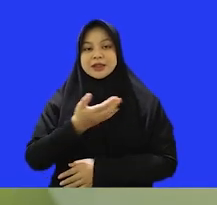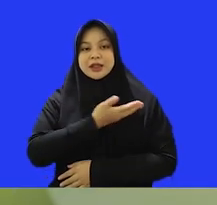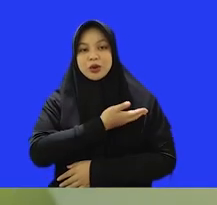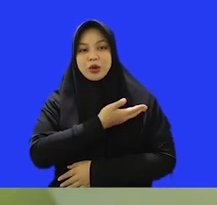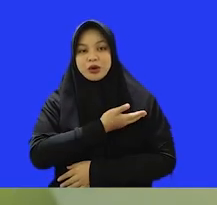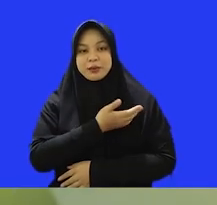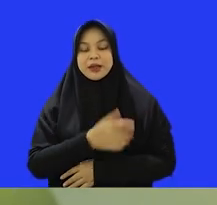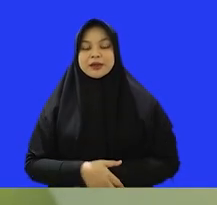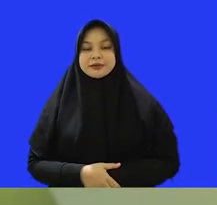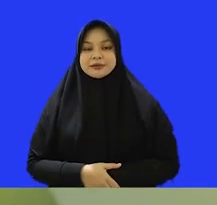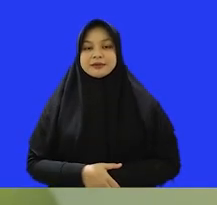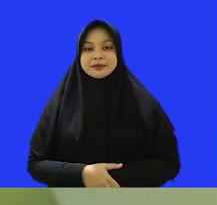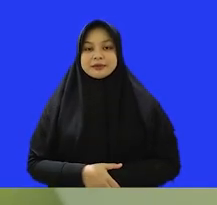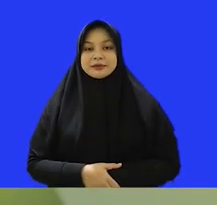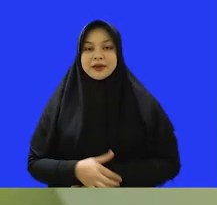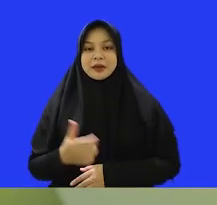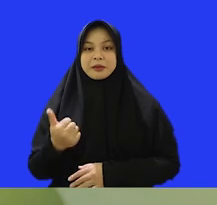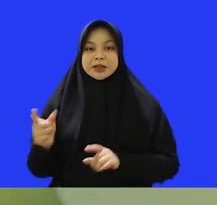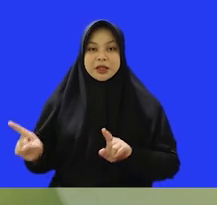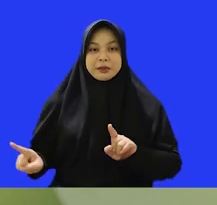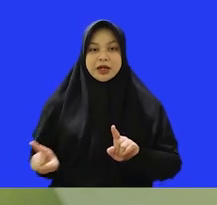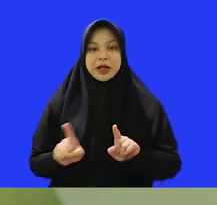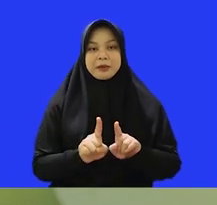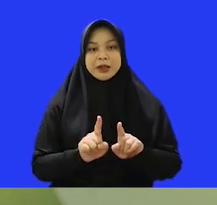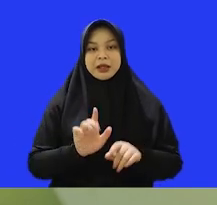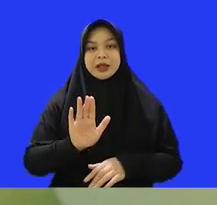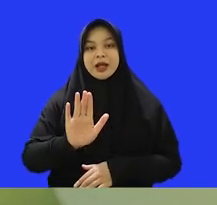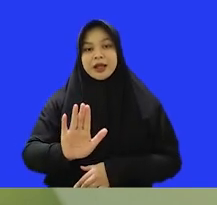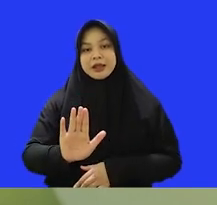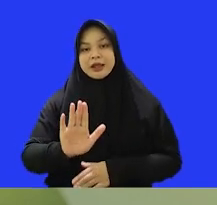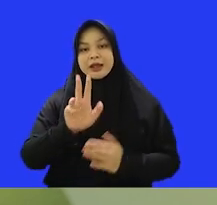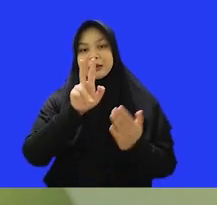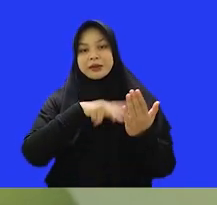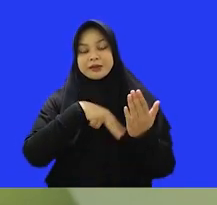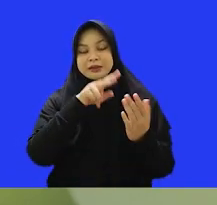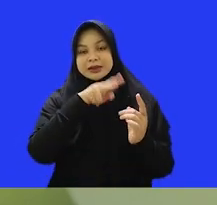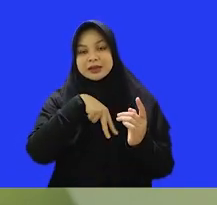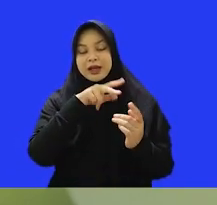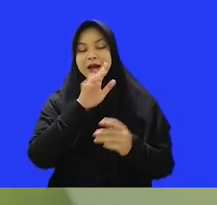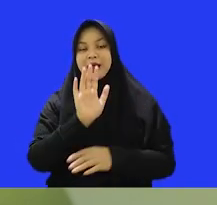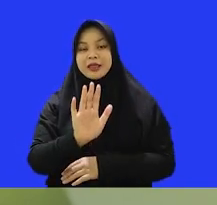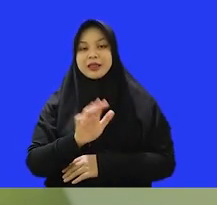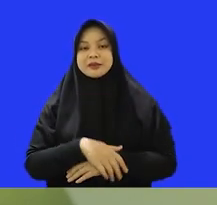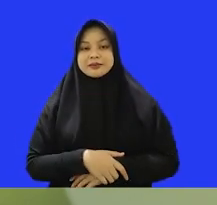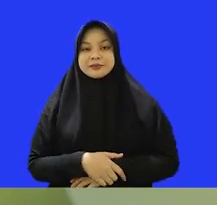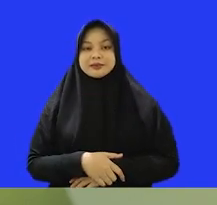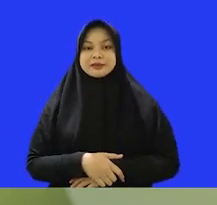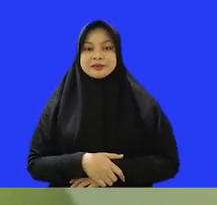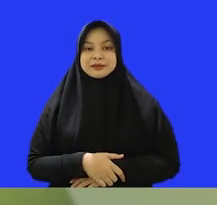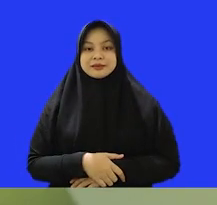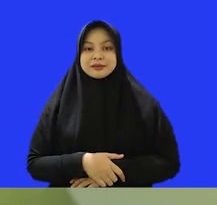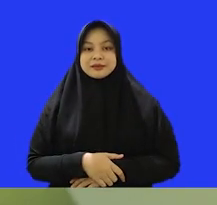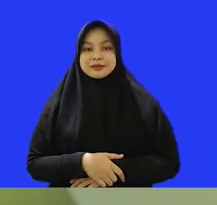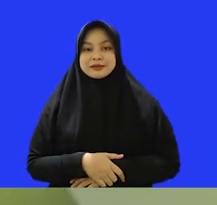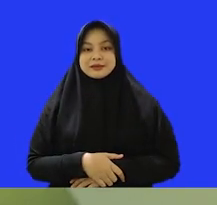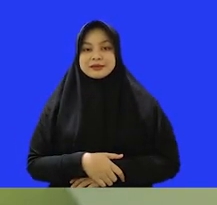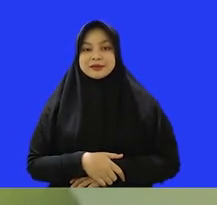mbaknya yang jadi korban gitu, untuk mendampingi pada saat pemeriksaan nanti.